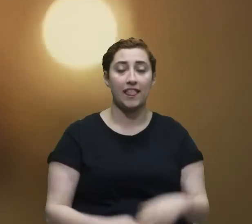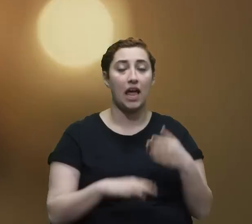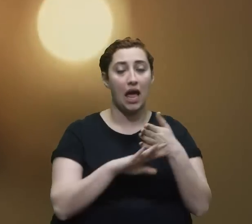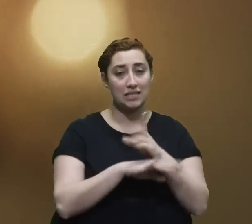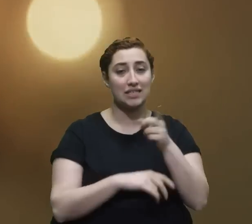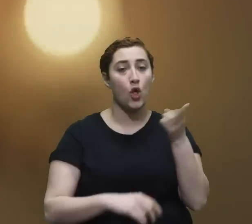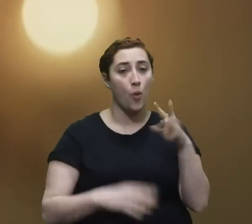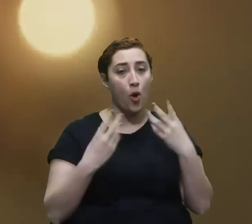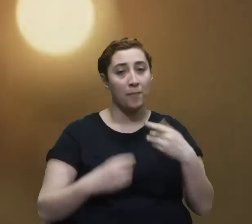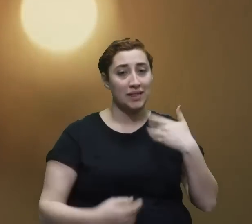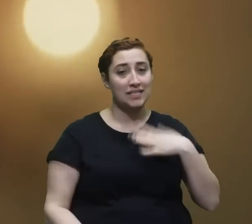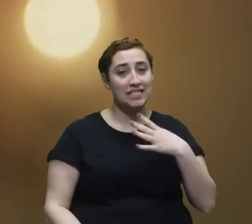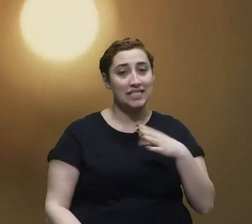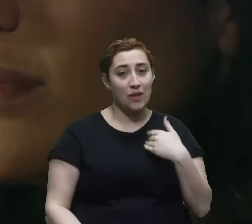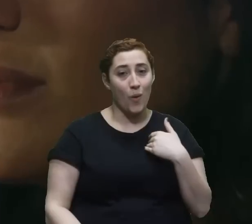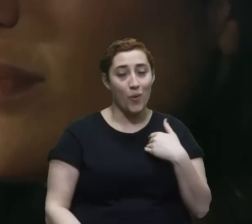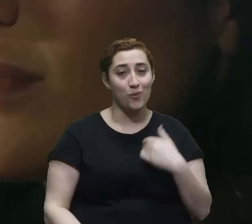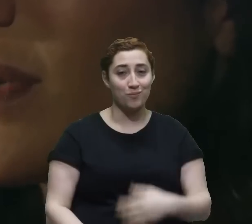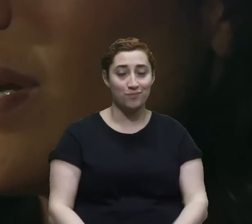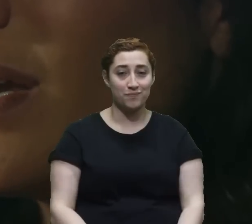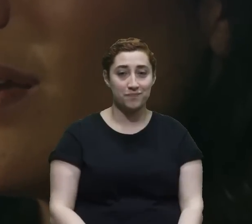Aslında övmeni istiyorum.